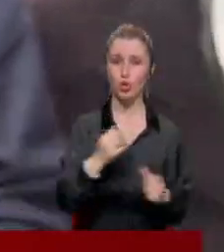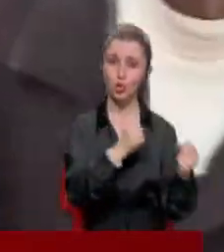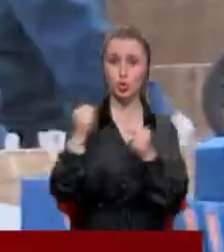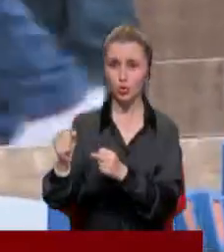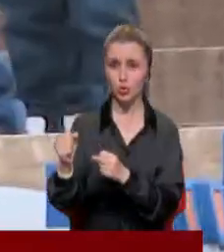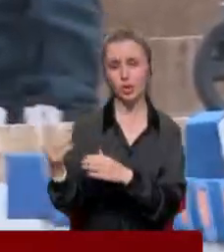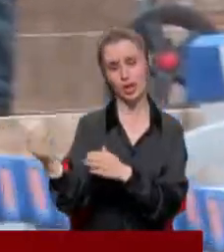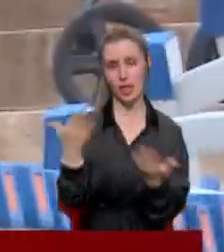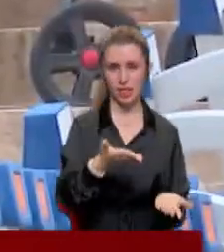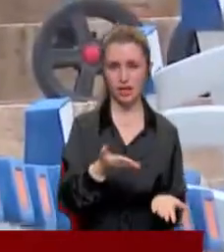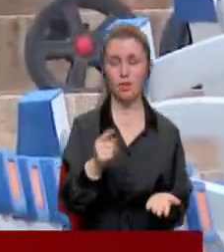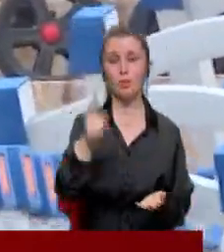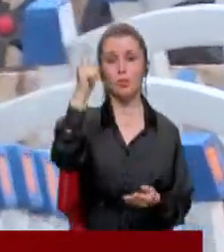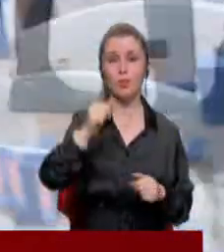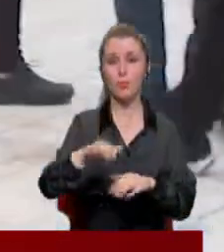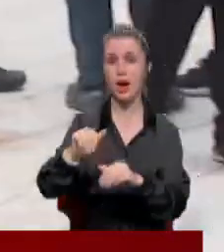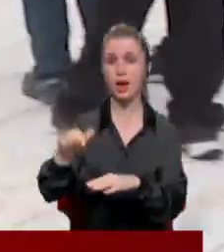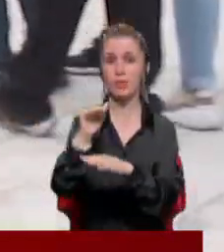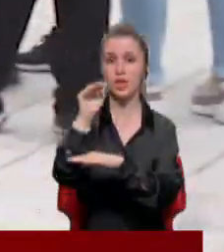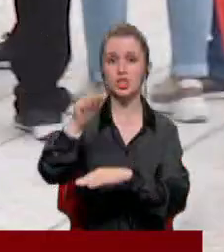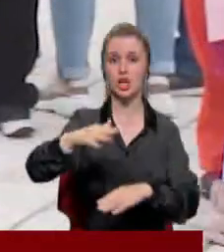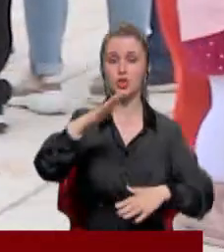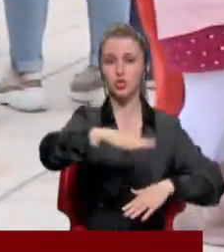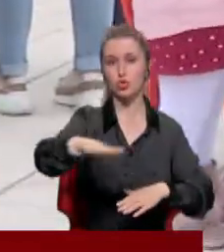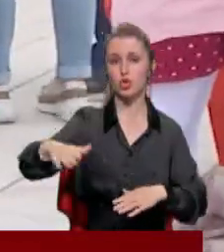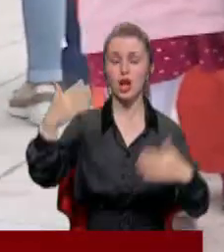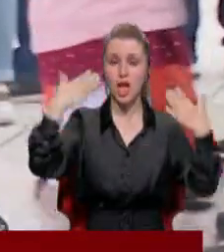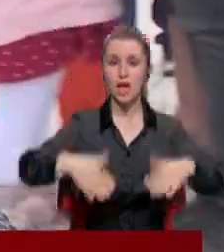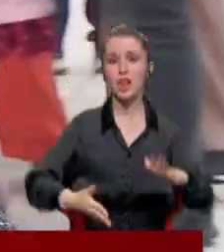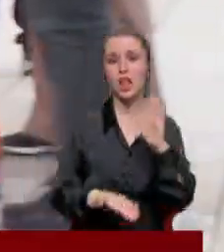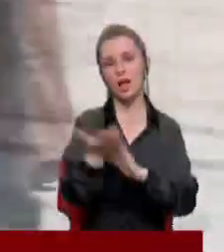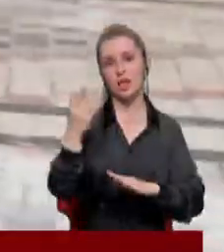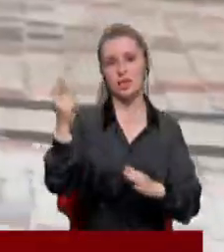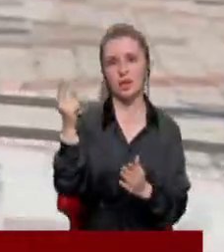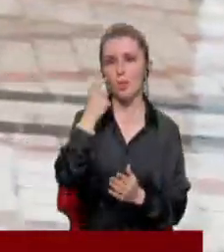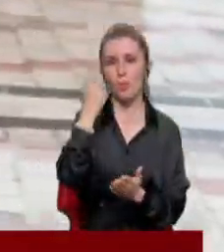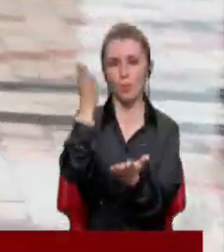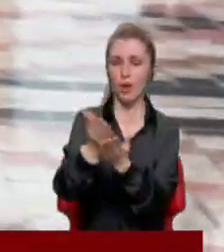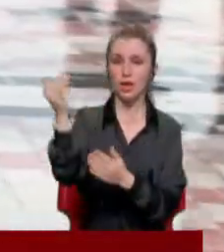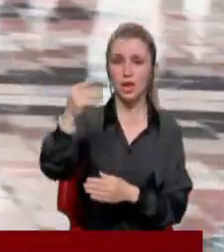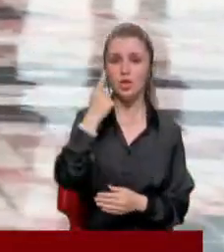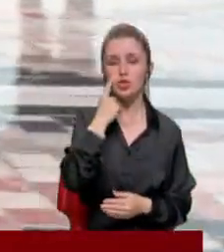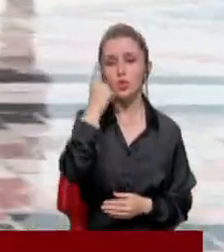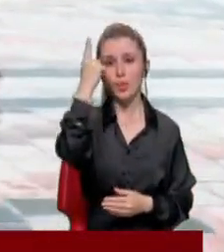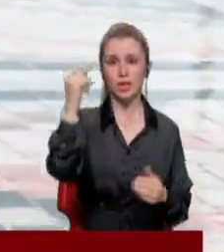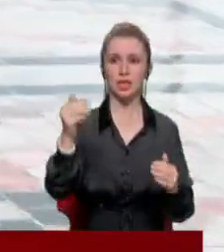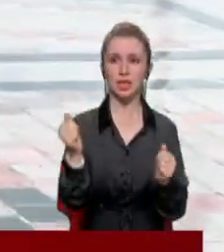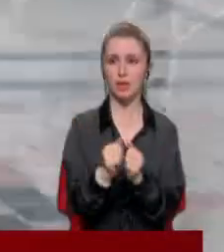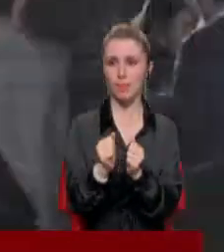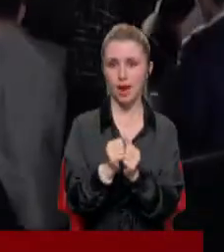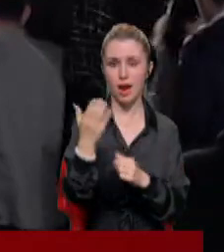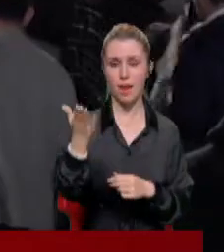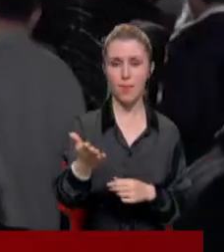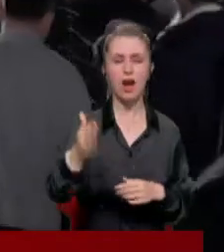Aldık, getirdik. İlk kez bayramı yaşayan minikler, tüm engelleri aşarak Anıtkabir'e gelenler. Cumhuriyetin çınarlarında da, fidanlarında